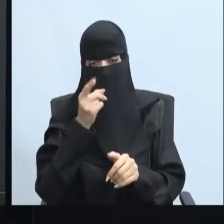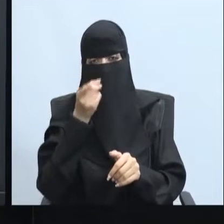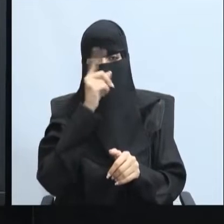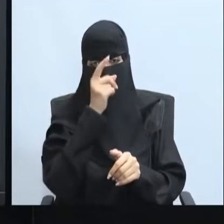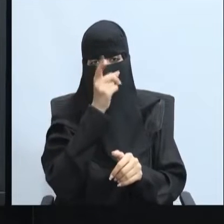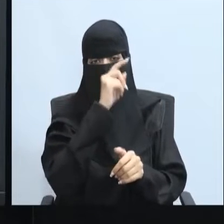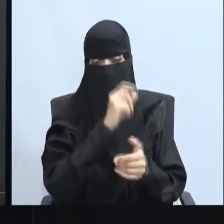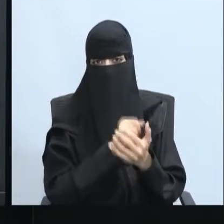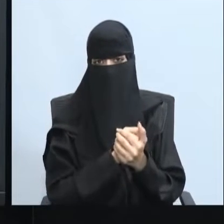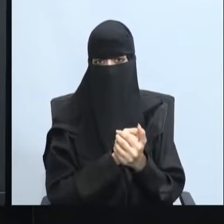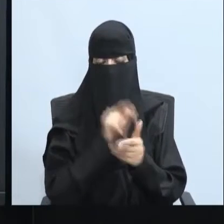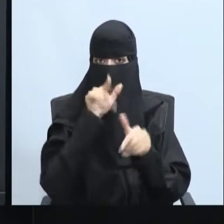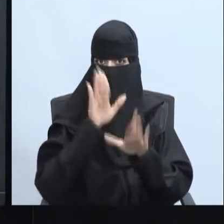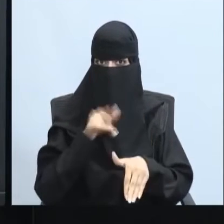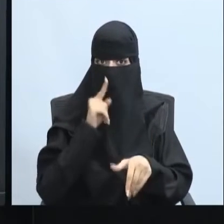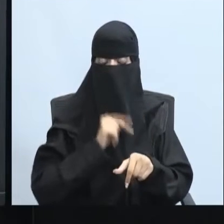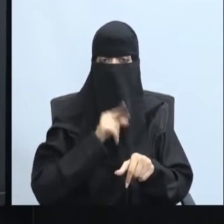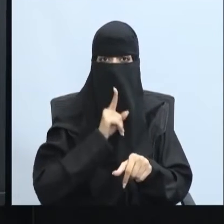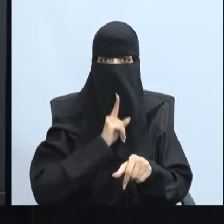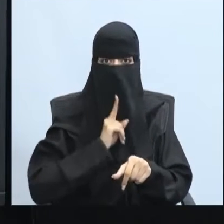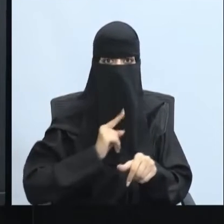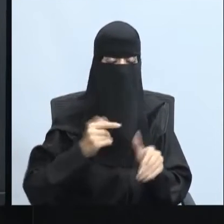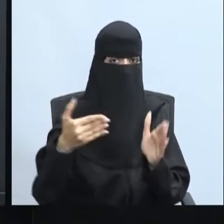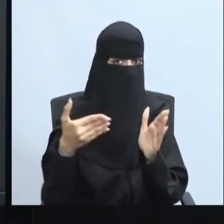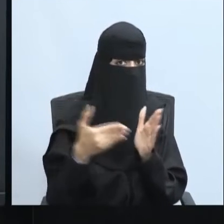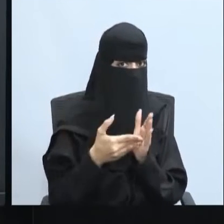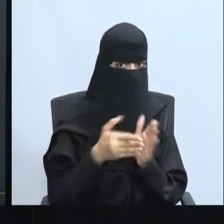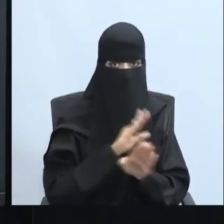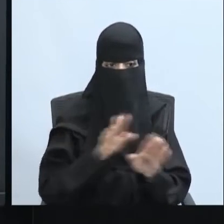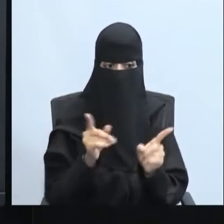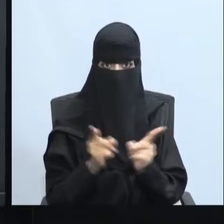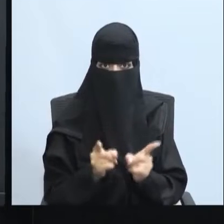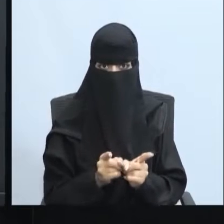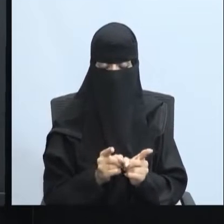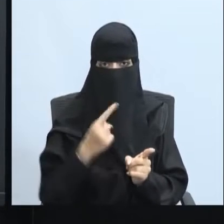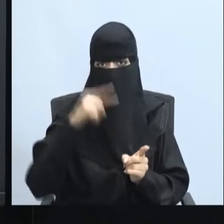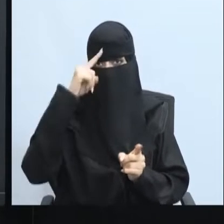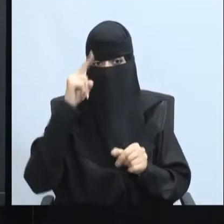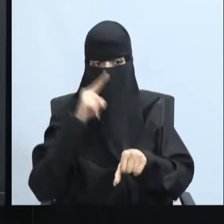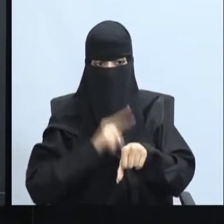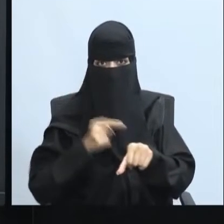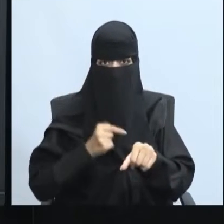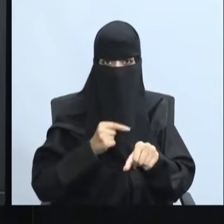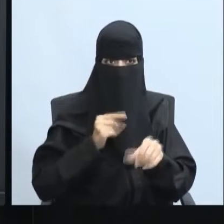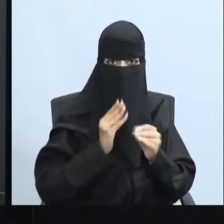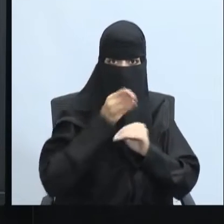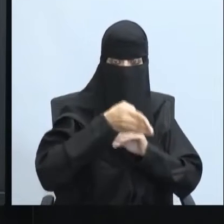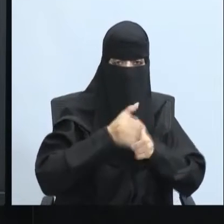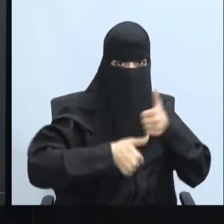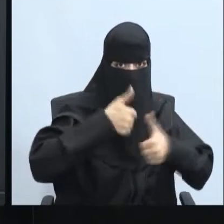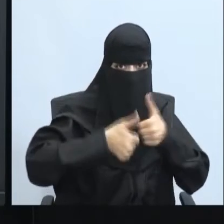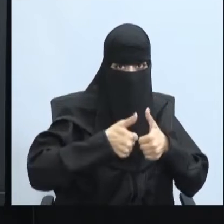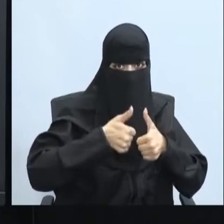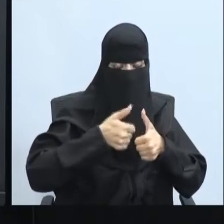اعمالك بس اذا كان هناك م نهائي ومحدد مثل دخولك الاختبار مثل